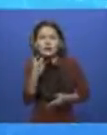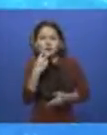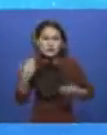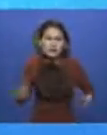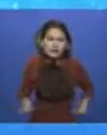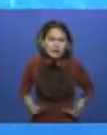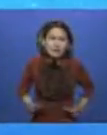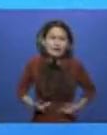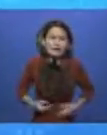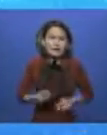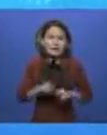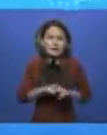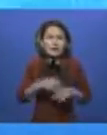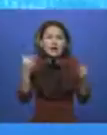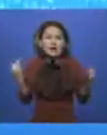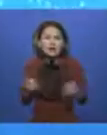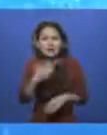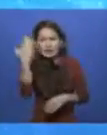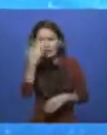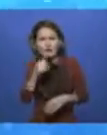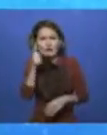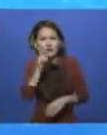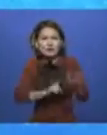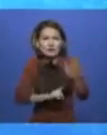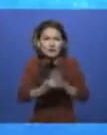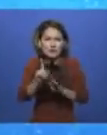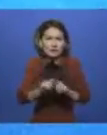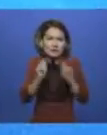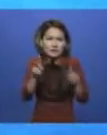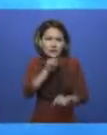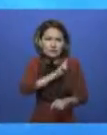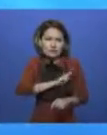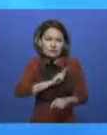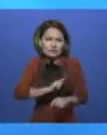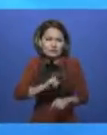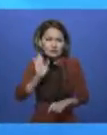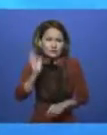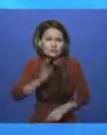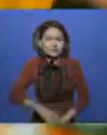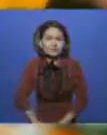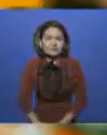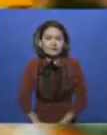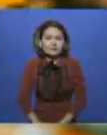әр жастағы көрерменді қызықтырары сөзсіз. Тақырыпты Ғани Дәулетбаққызы толықтырады.